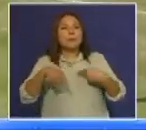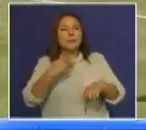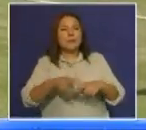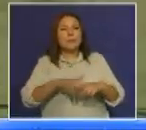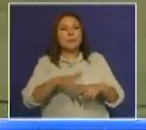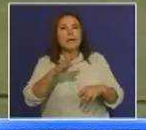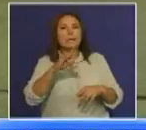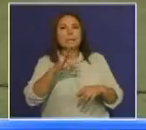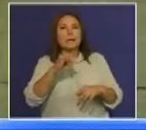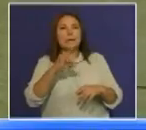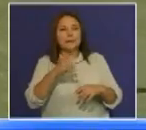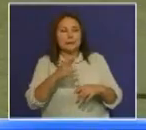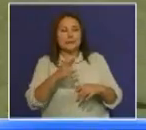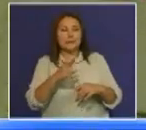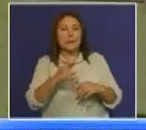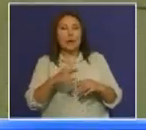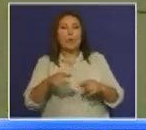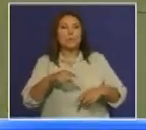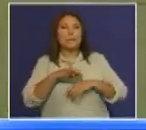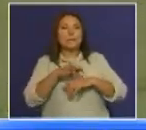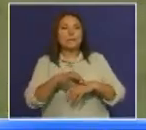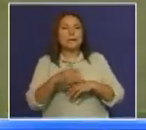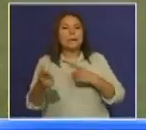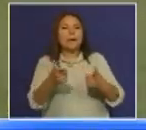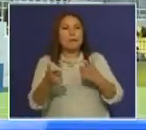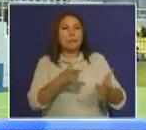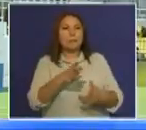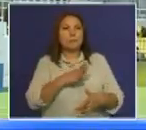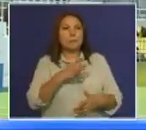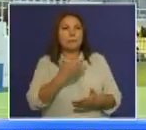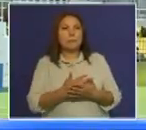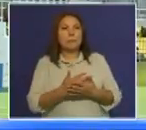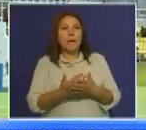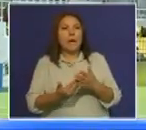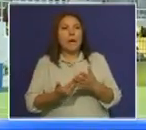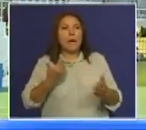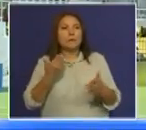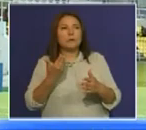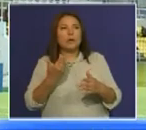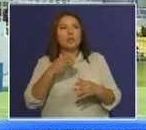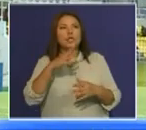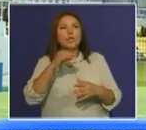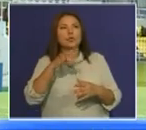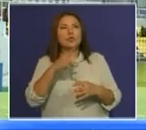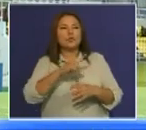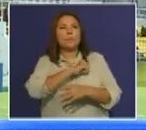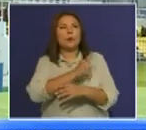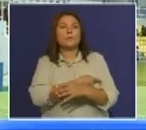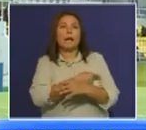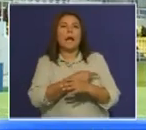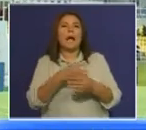дейін тактикалық және техникалық әзірліктерін өткізіп, сақадай сай дайындалған еді. Алдында жетісу бе деген мықты команданы